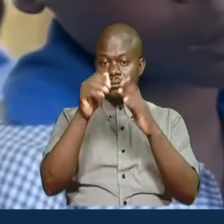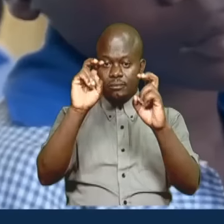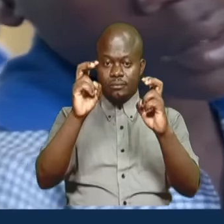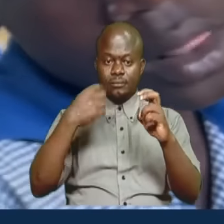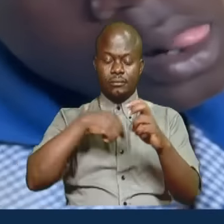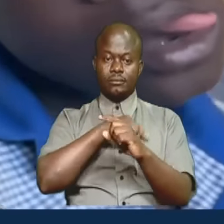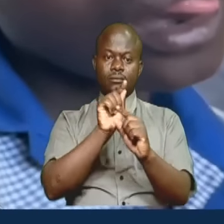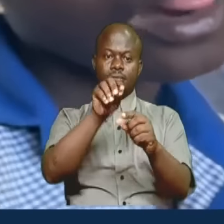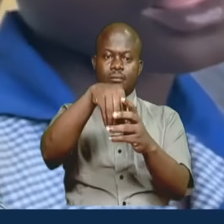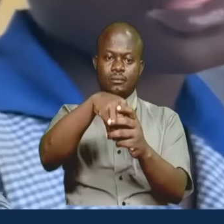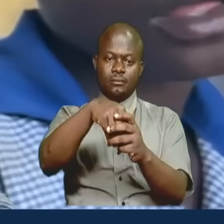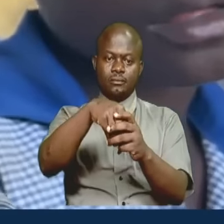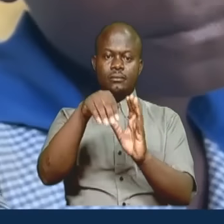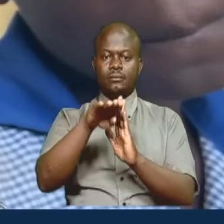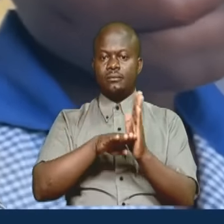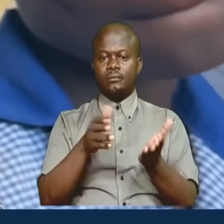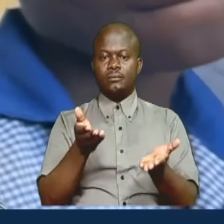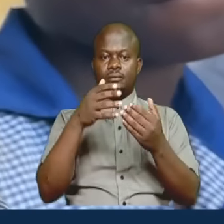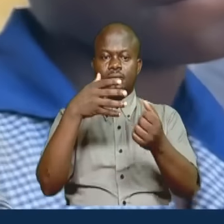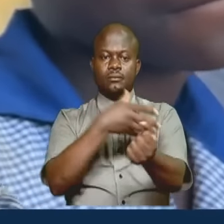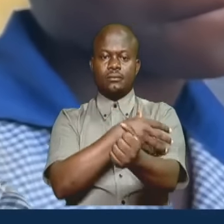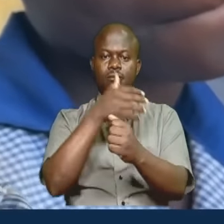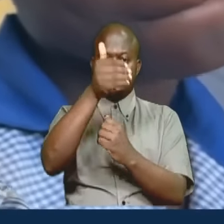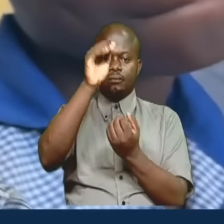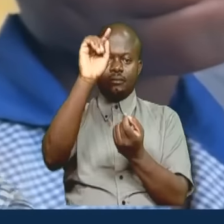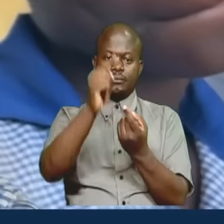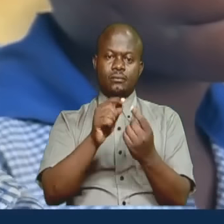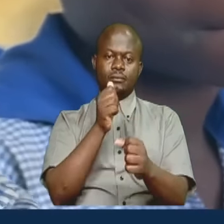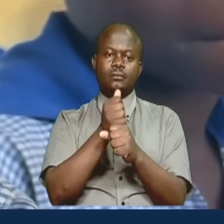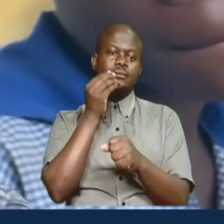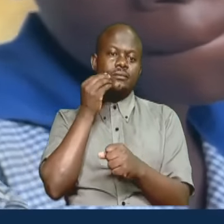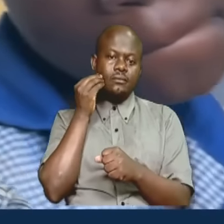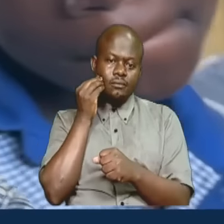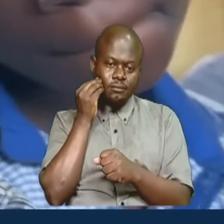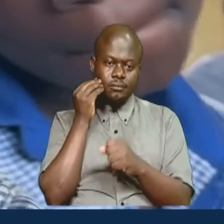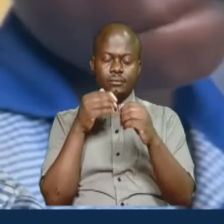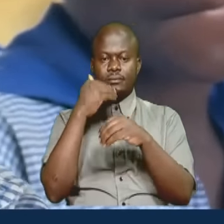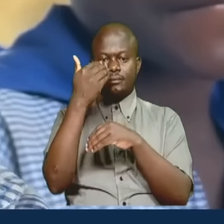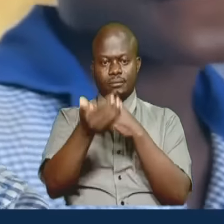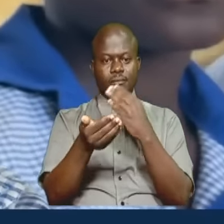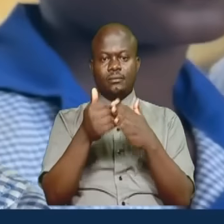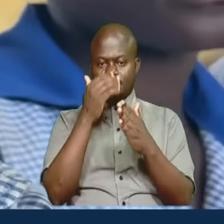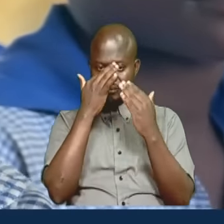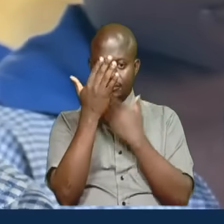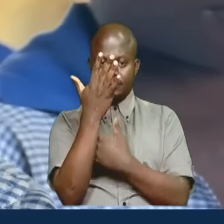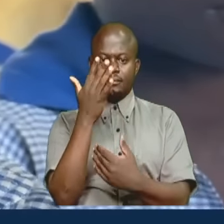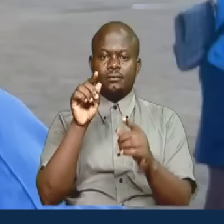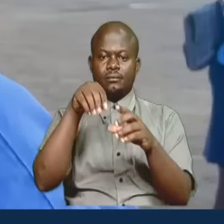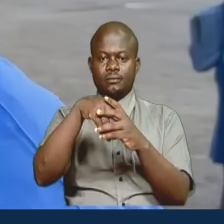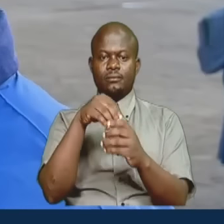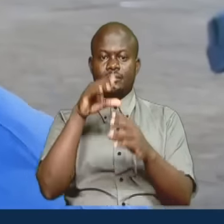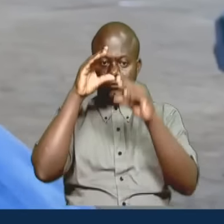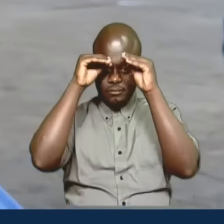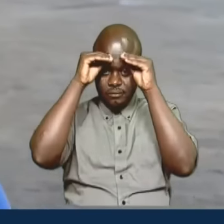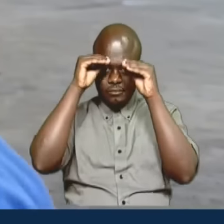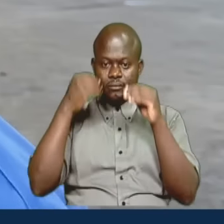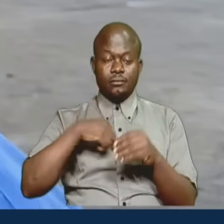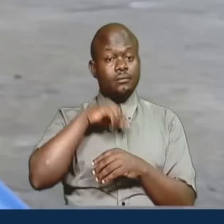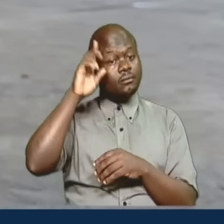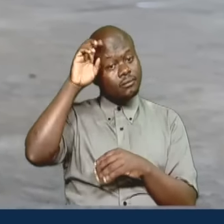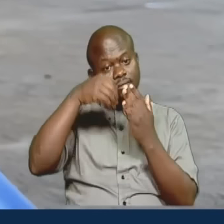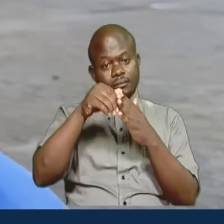mu nzamurabushobozi angabanyiza imirimo yo mu rugo nkajya ndazinduka nkaza muri etini. Numvaga nabireka